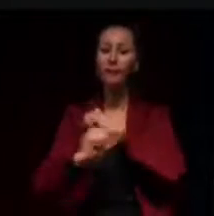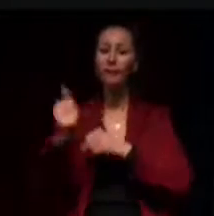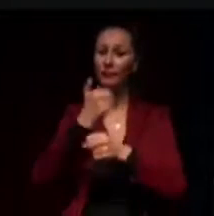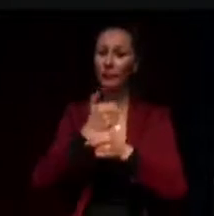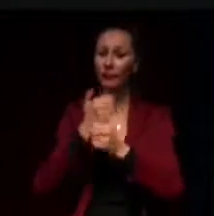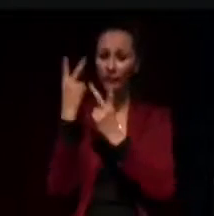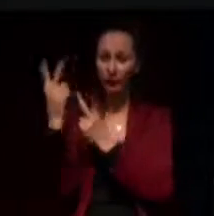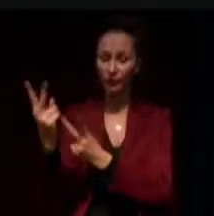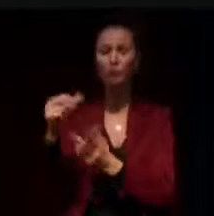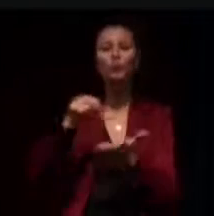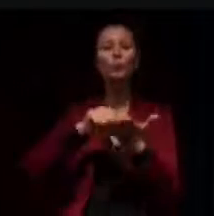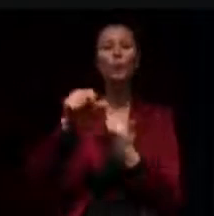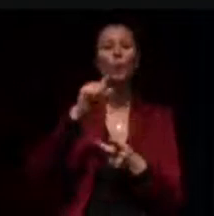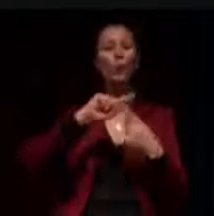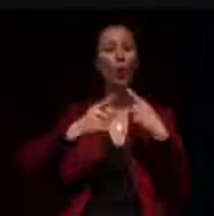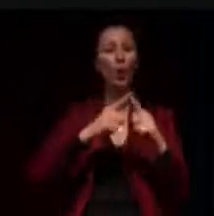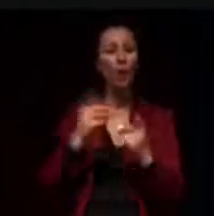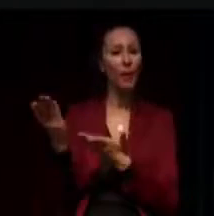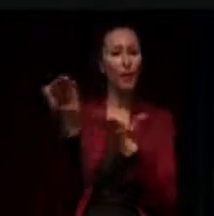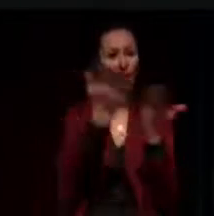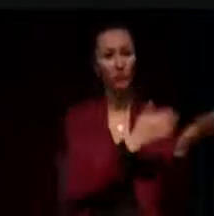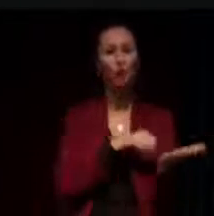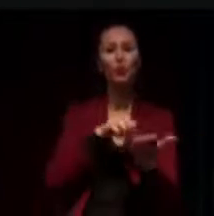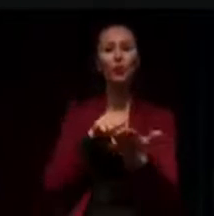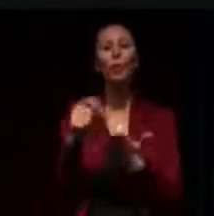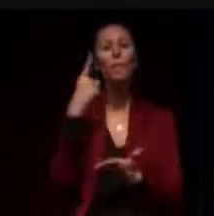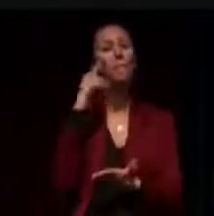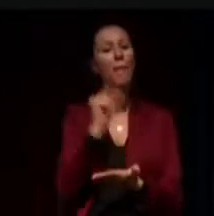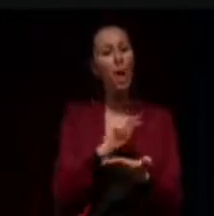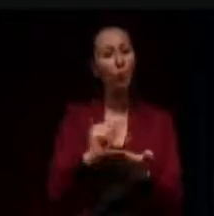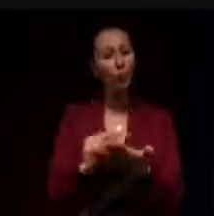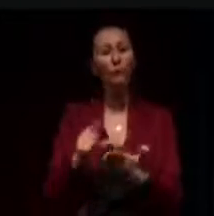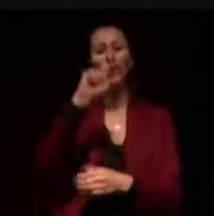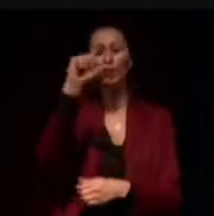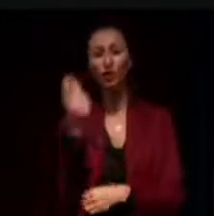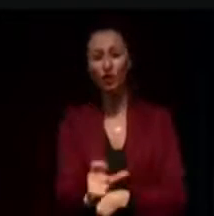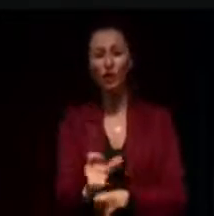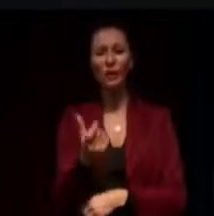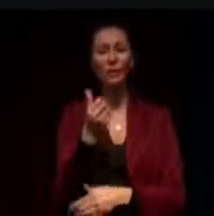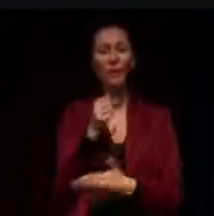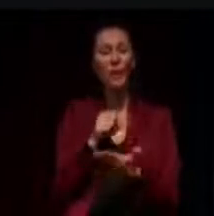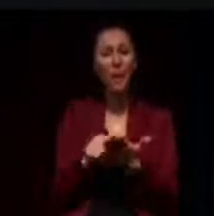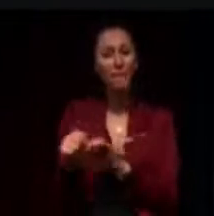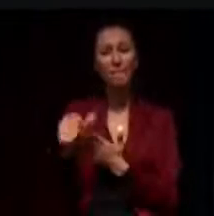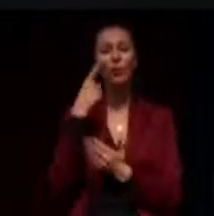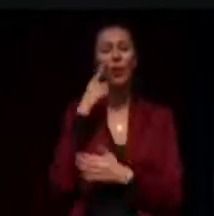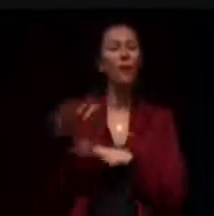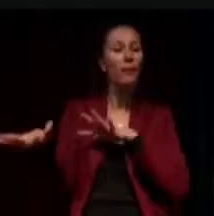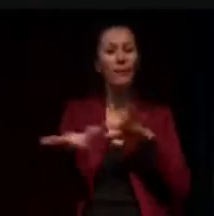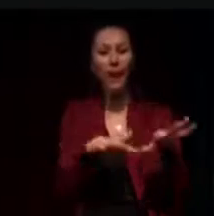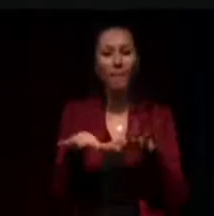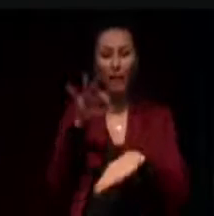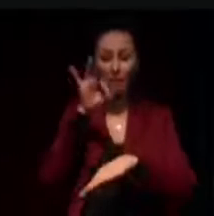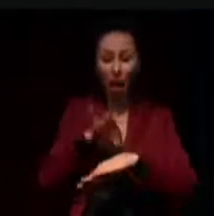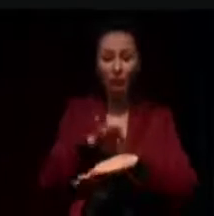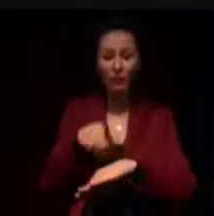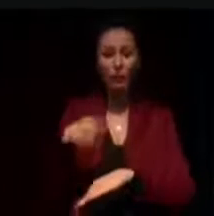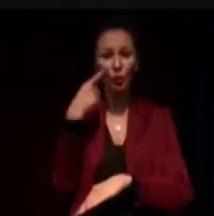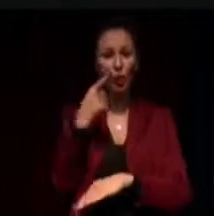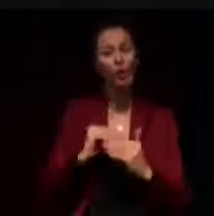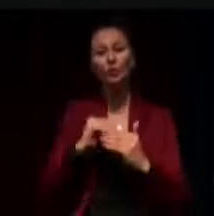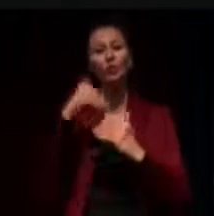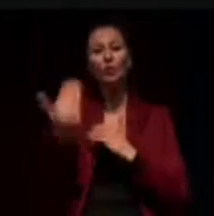olmak üzere, tüm bürokratlarımız, tüm memurlarımız, tüm işçilerimiz, özellikle deprem anında ve